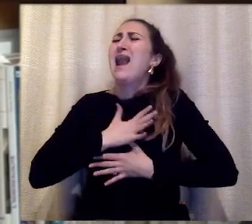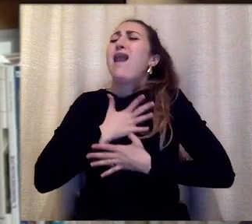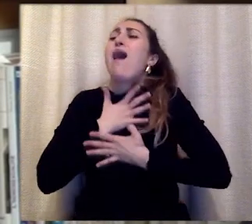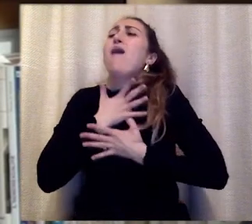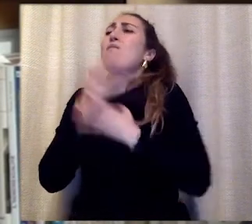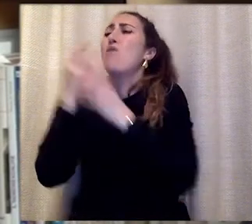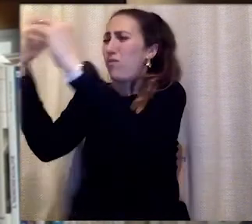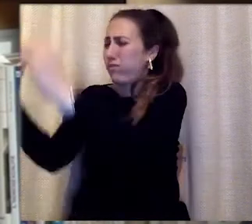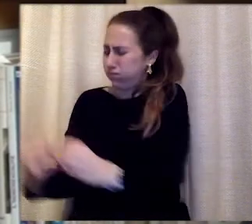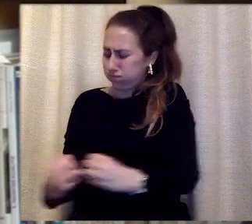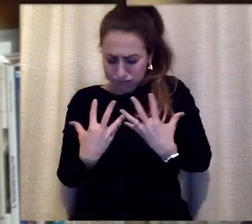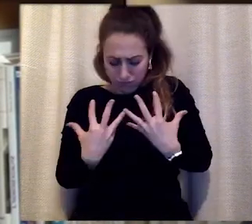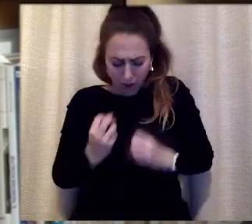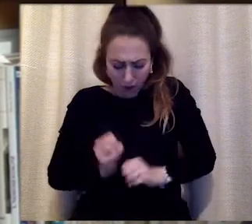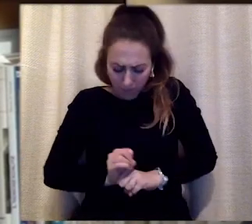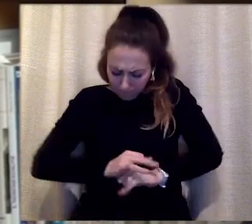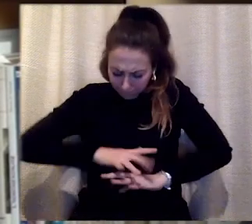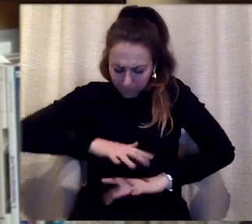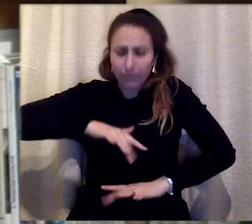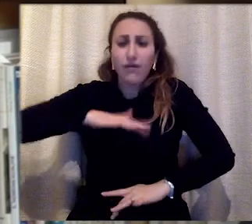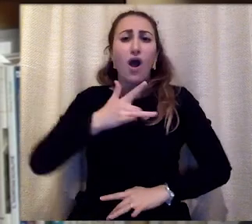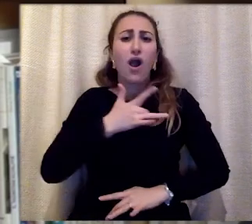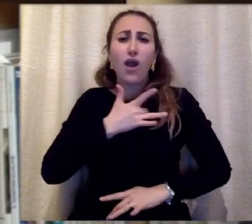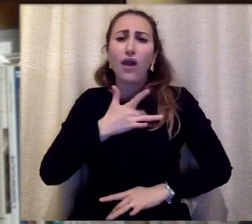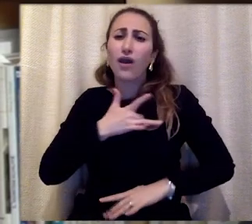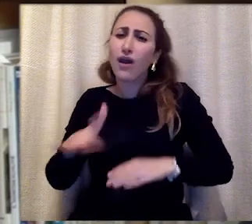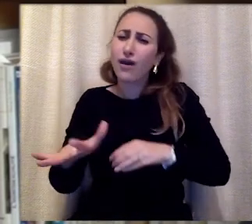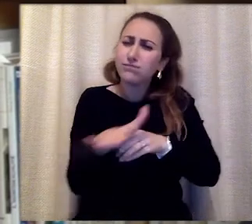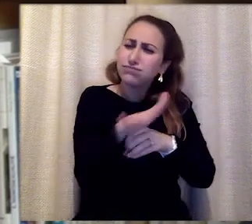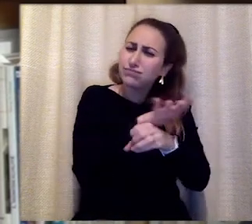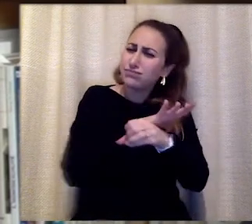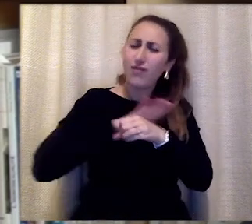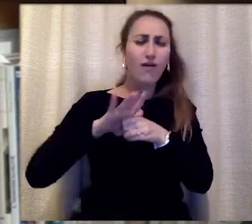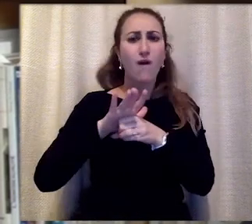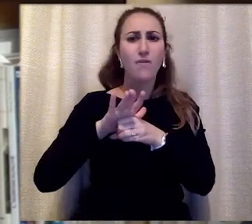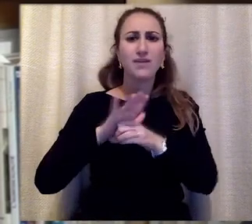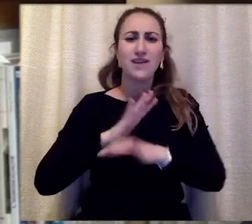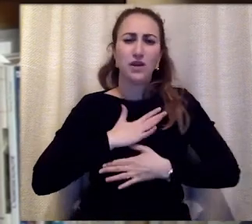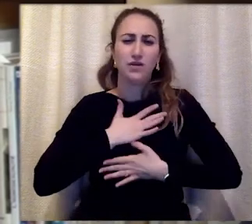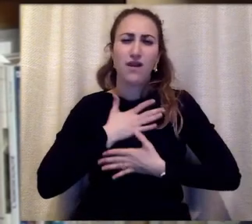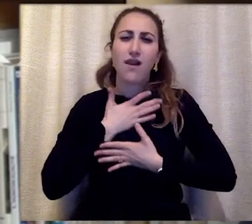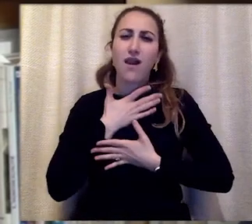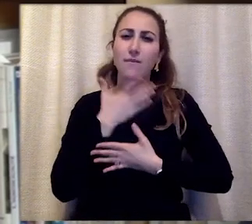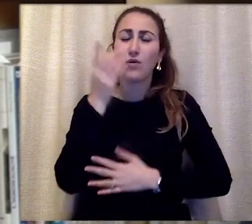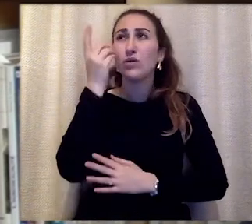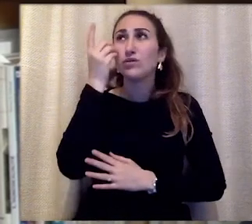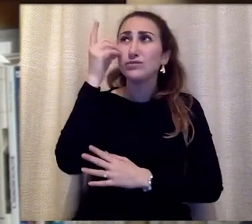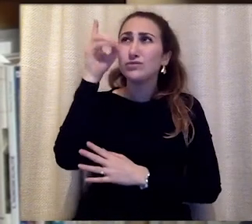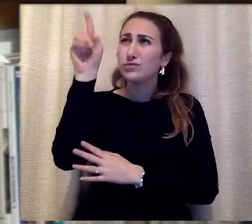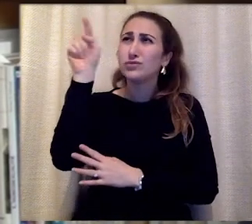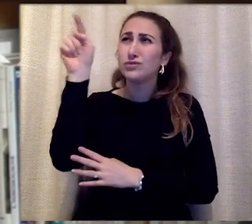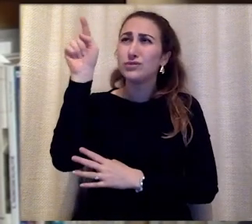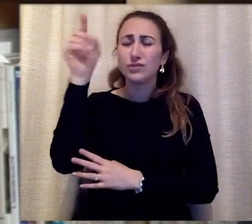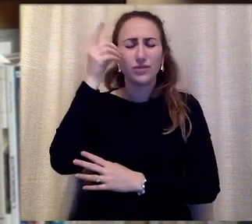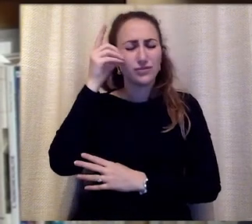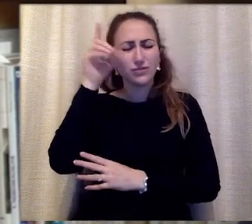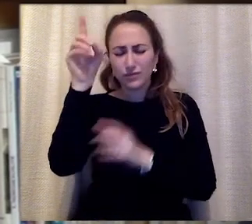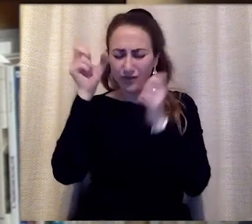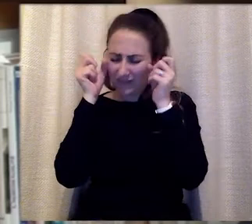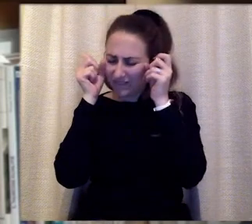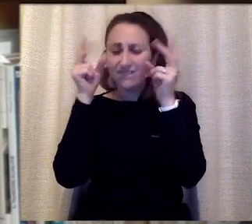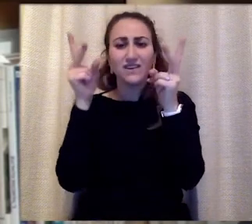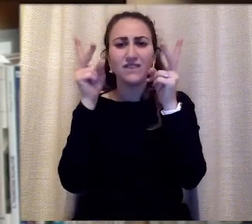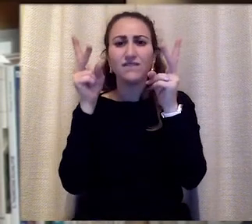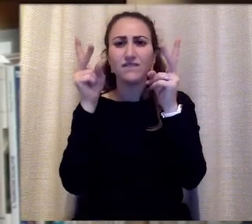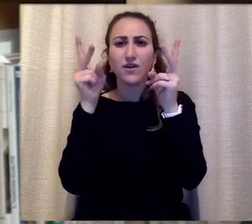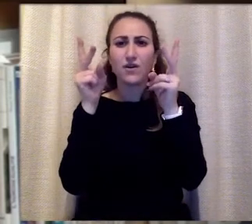esprit de cet amour de Dieu, du Dieu vivant. Permets de